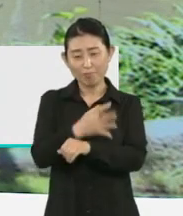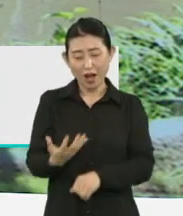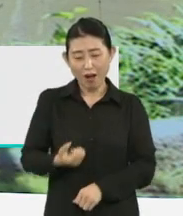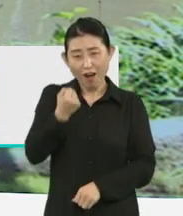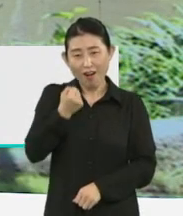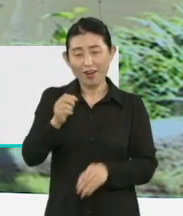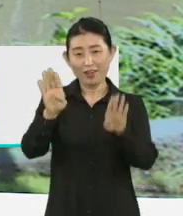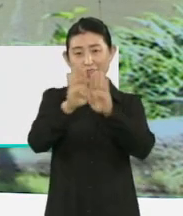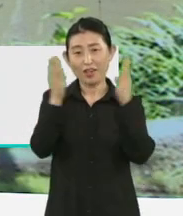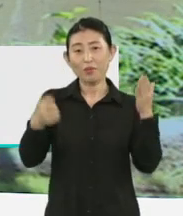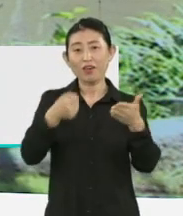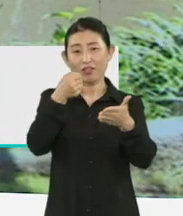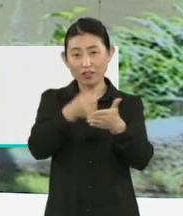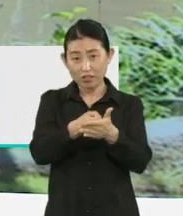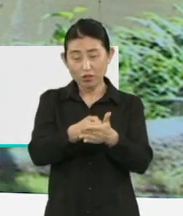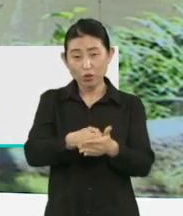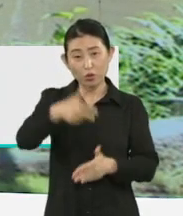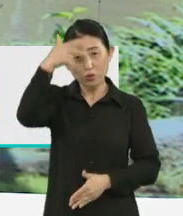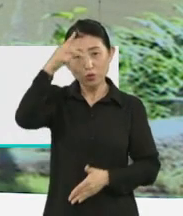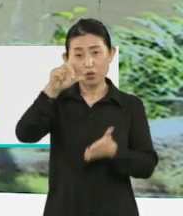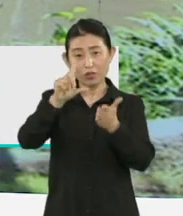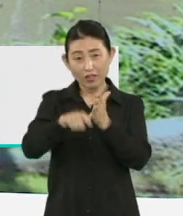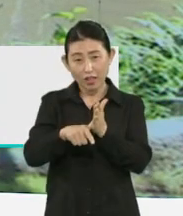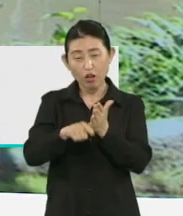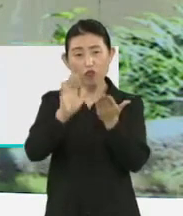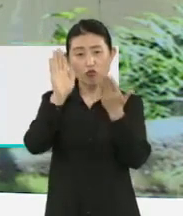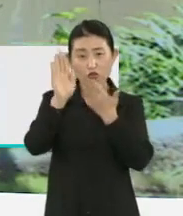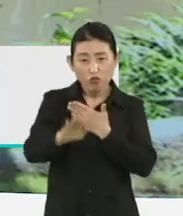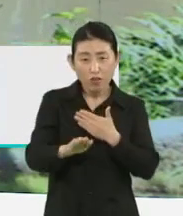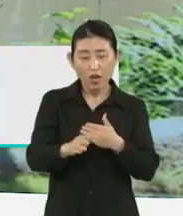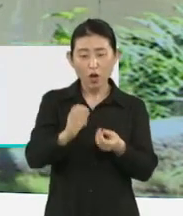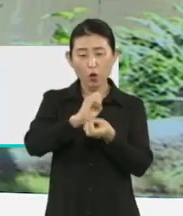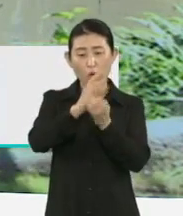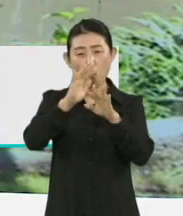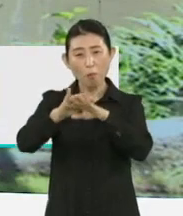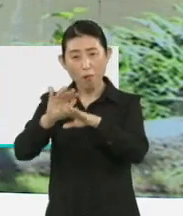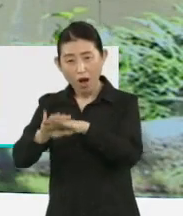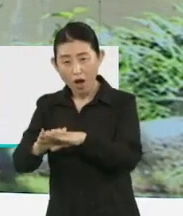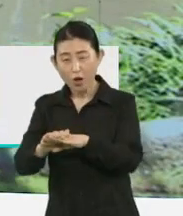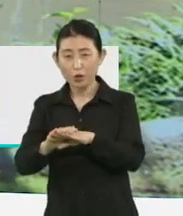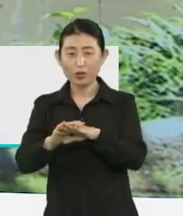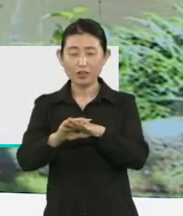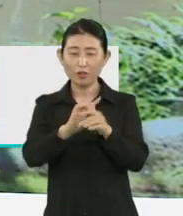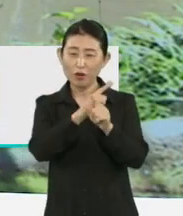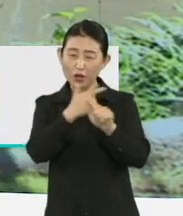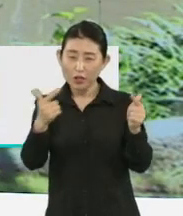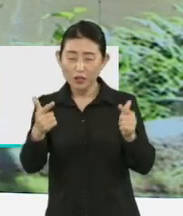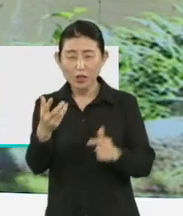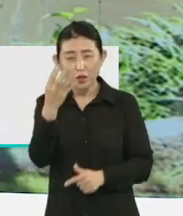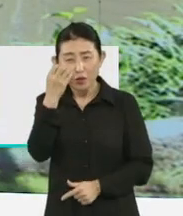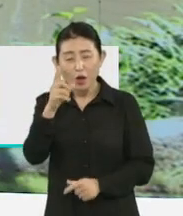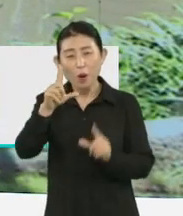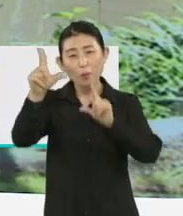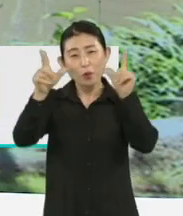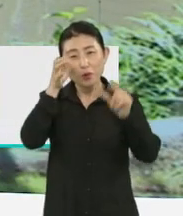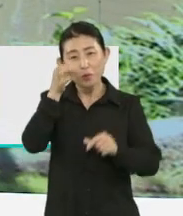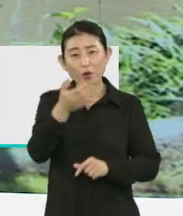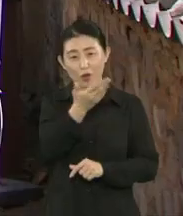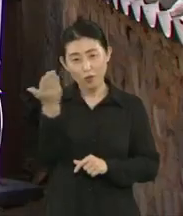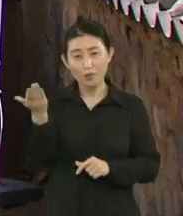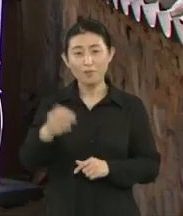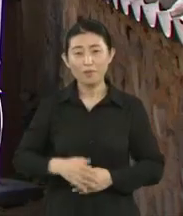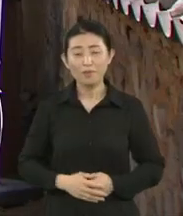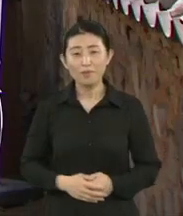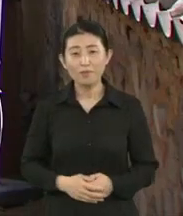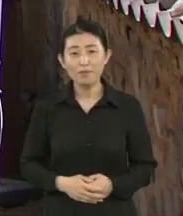개방을 결정했는데 조선 후기 희귀한 정원과 고택의 자태를 최초로 공개했습니다. 김진석 기자입니다.